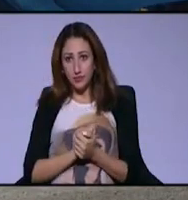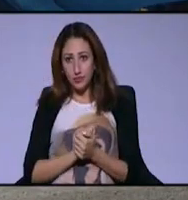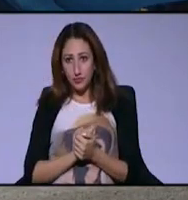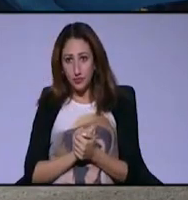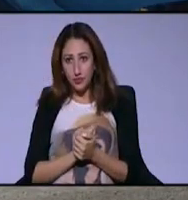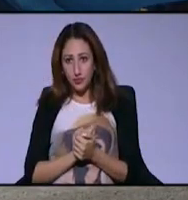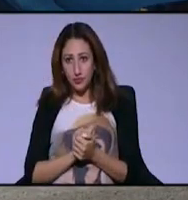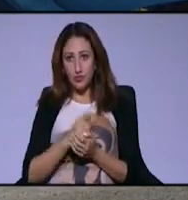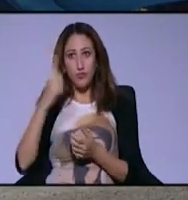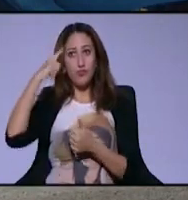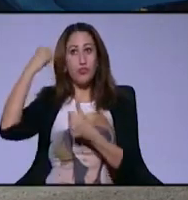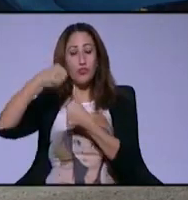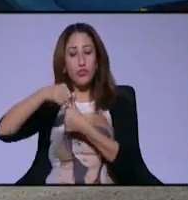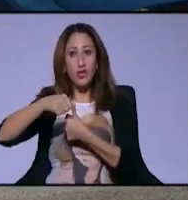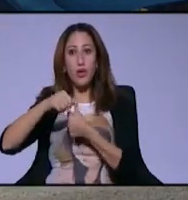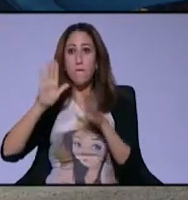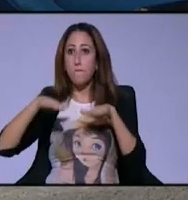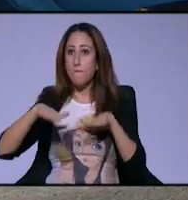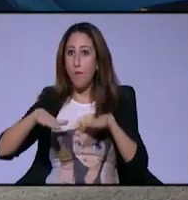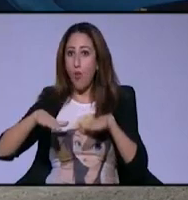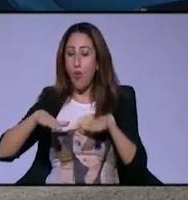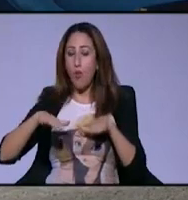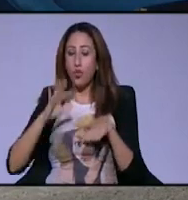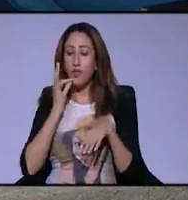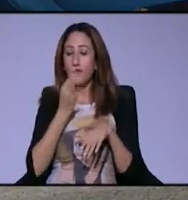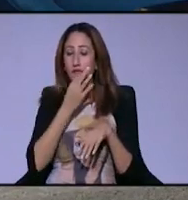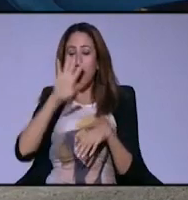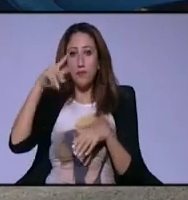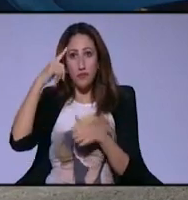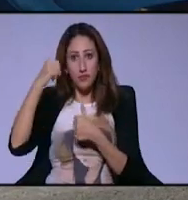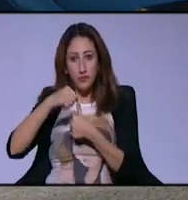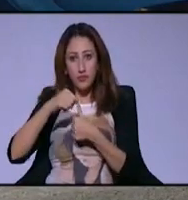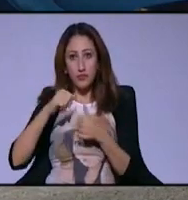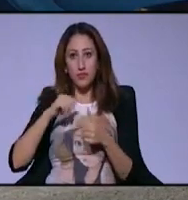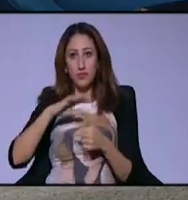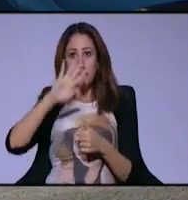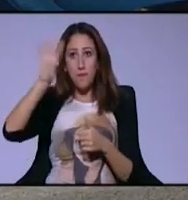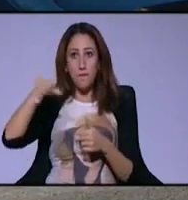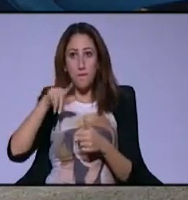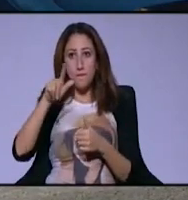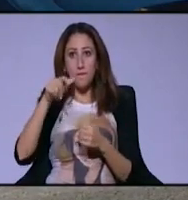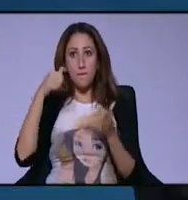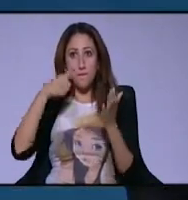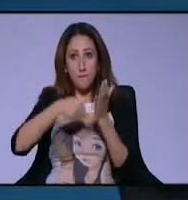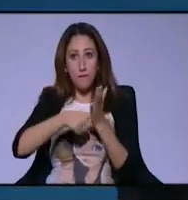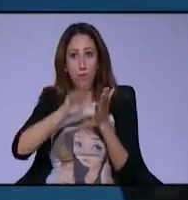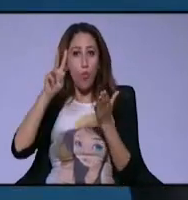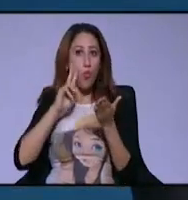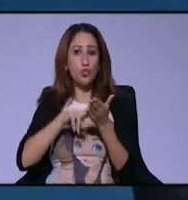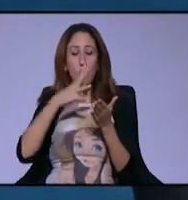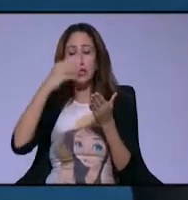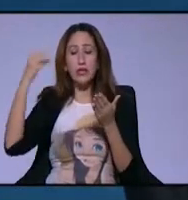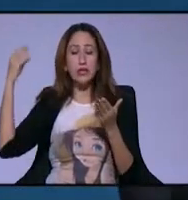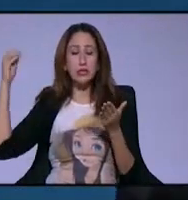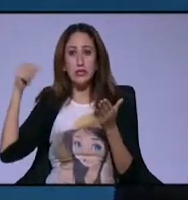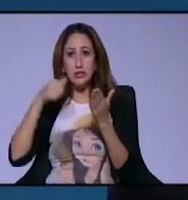الزمان سيادتك دلوقتي، كم سنة من السبعينات إلى الآن، وهو يسجل المشاهدة في الشرق والغرب وبلغات